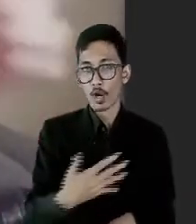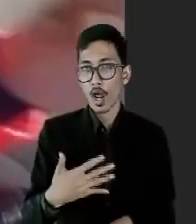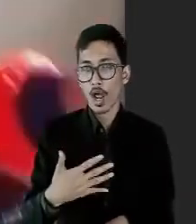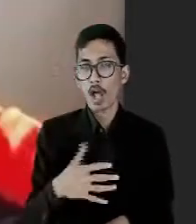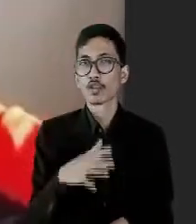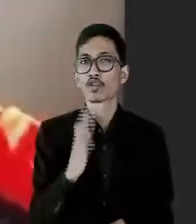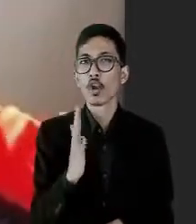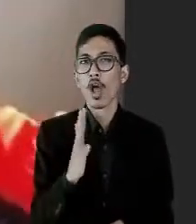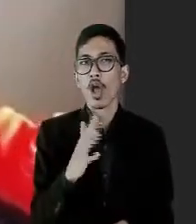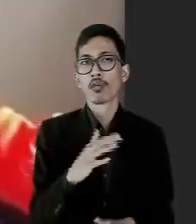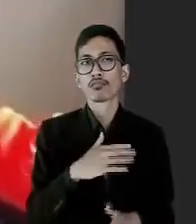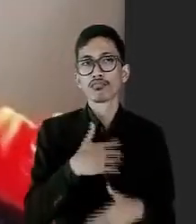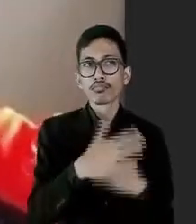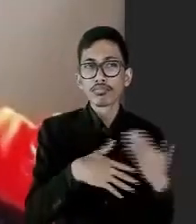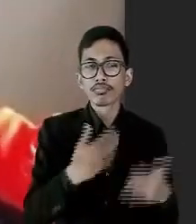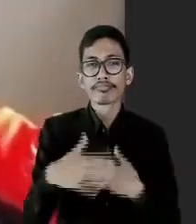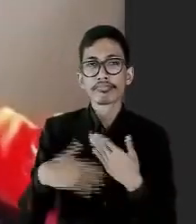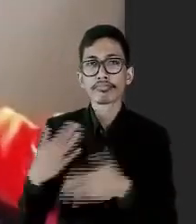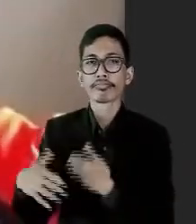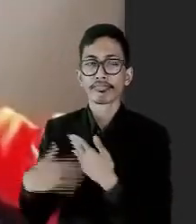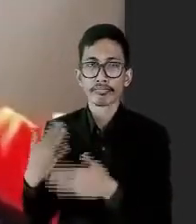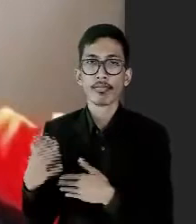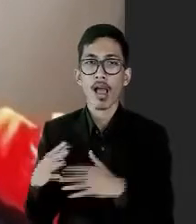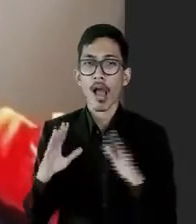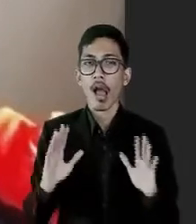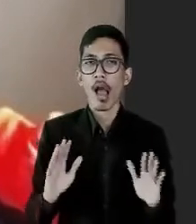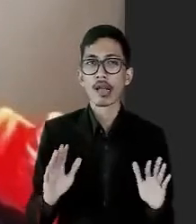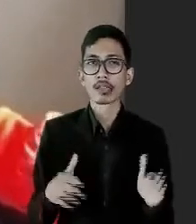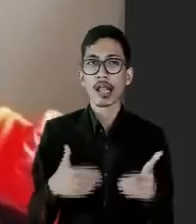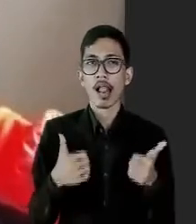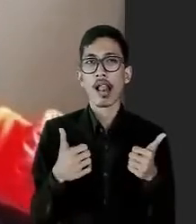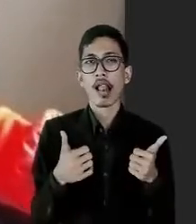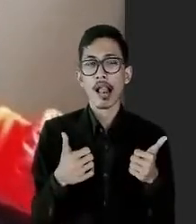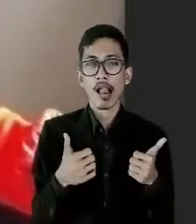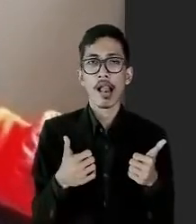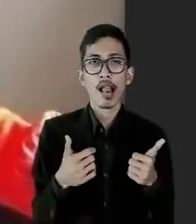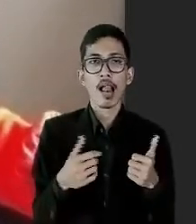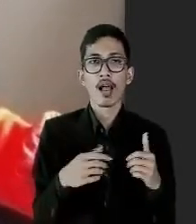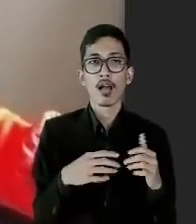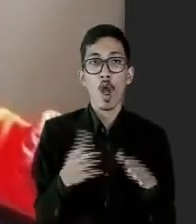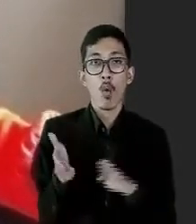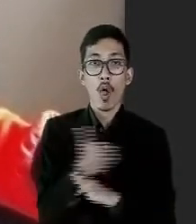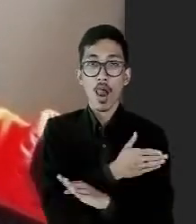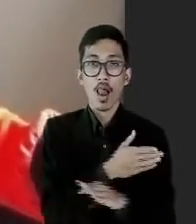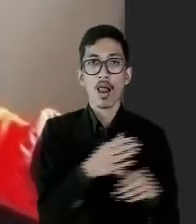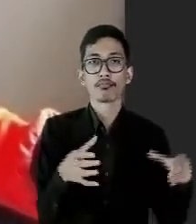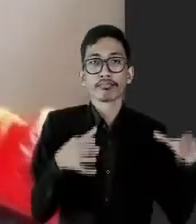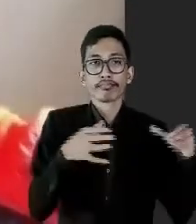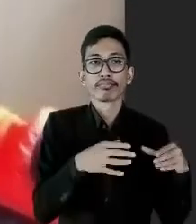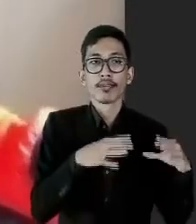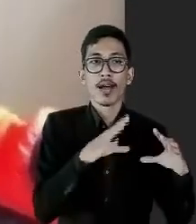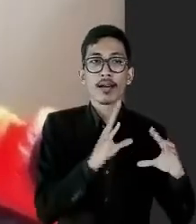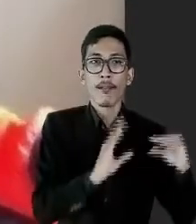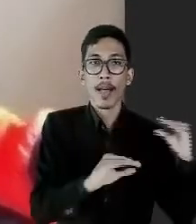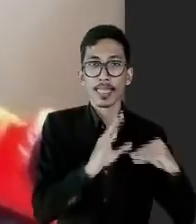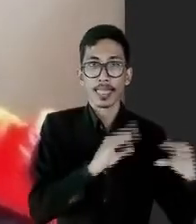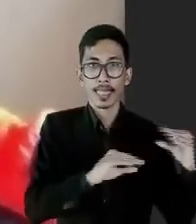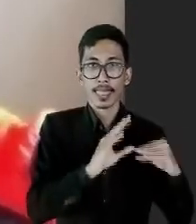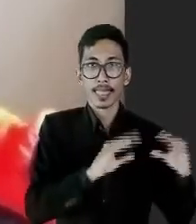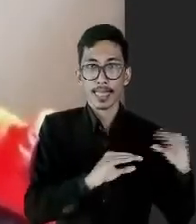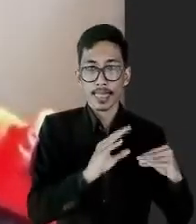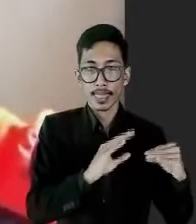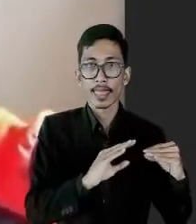Semua itu berdasarkan pada hasil keputusan rapat Forkopimda dan Satgas